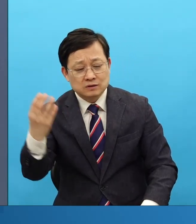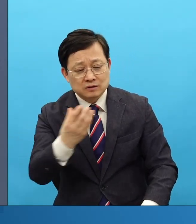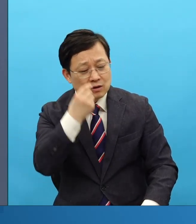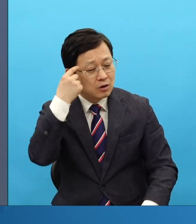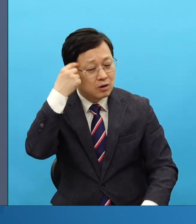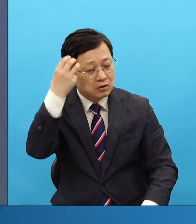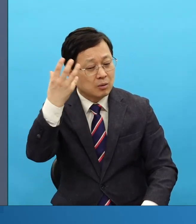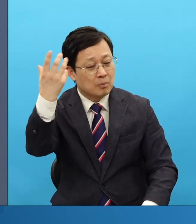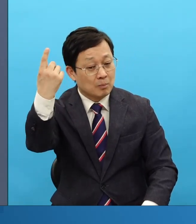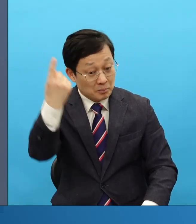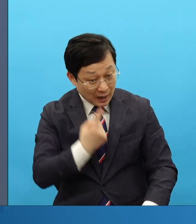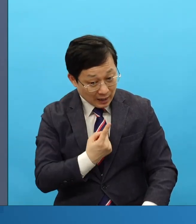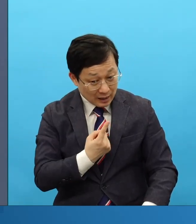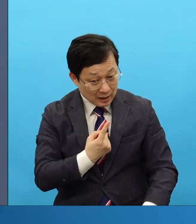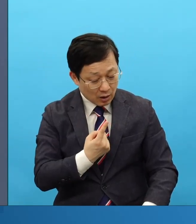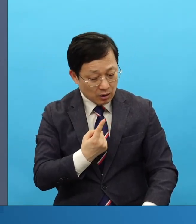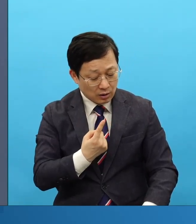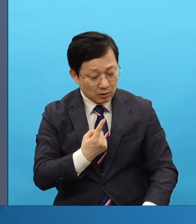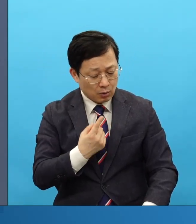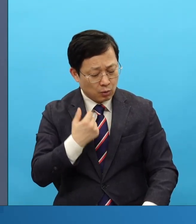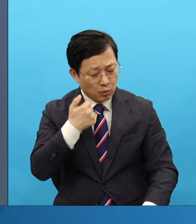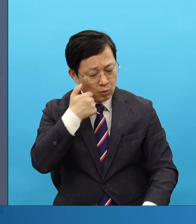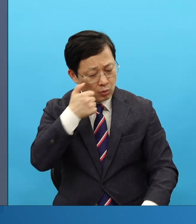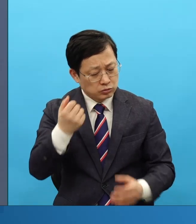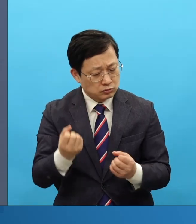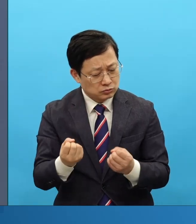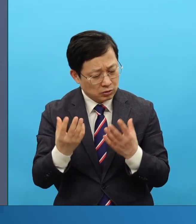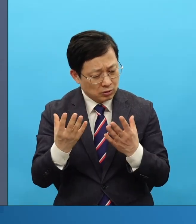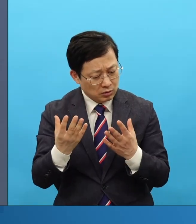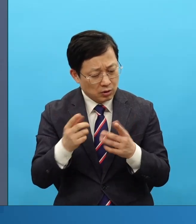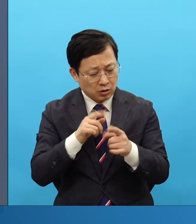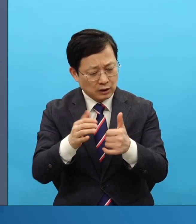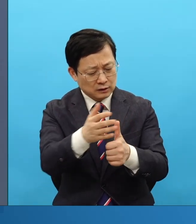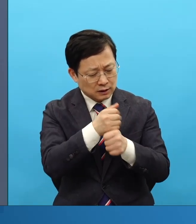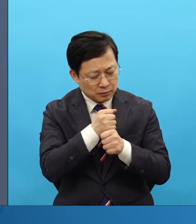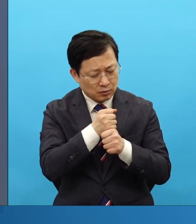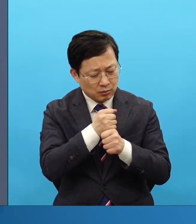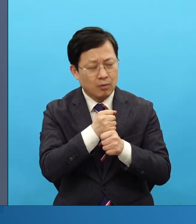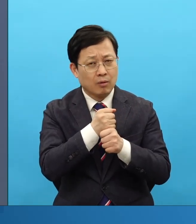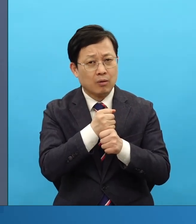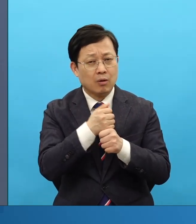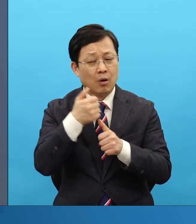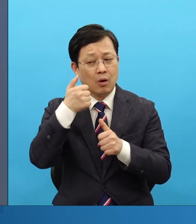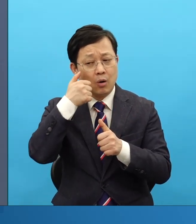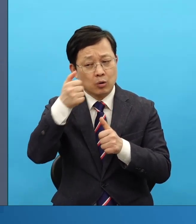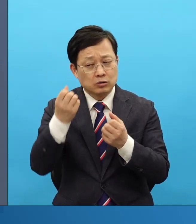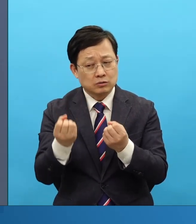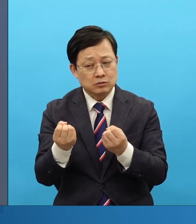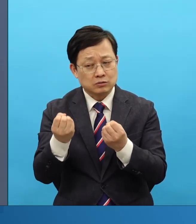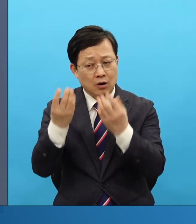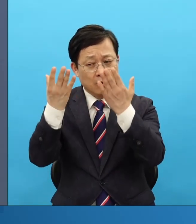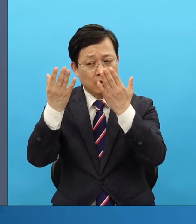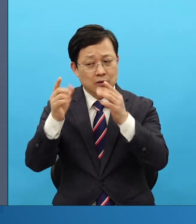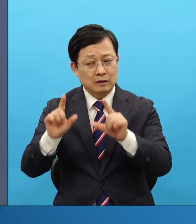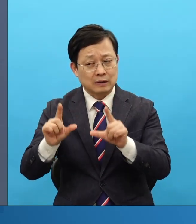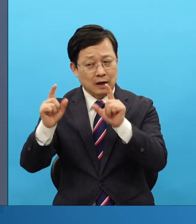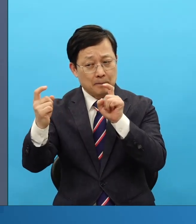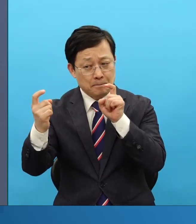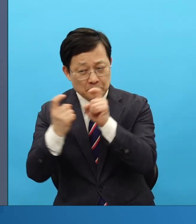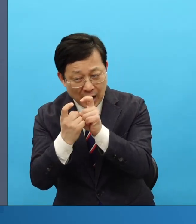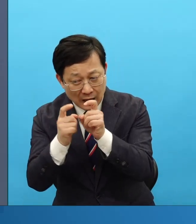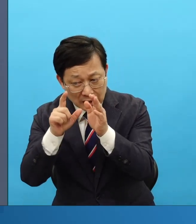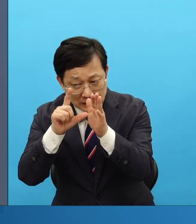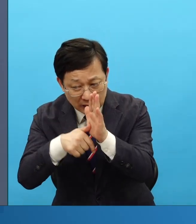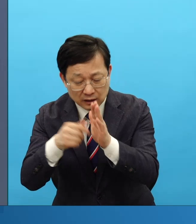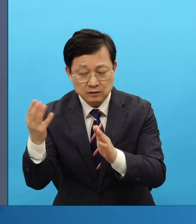you'll receive the power of the Holy 오순절이지요? Spirit. That is the Pentecost. 그 약속 붙잡고 내려왔는데 오순절 날이 이미 이르고 And they held onto the promise. It came down. It